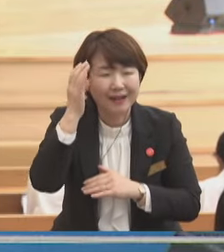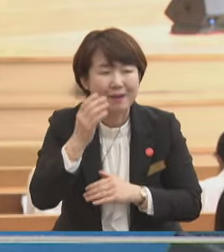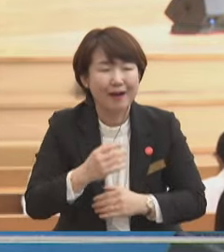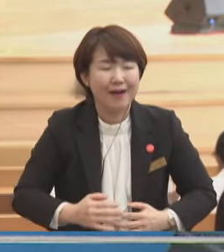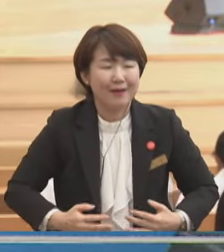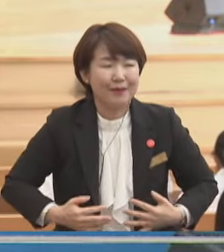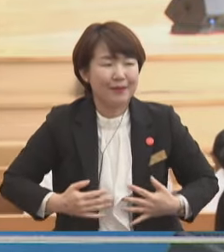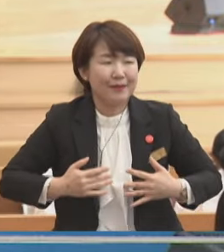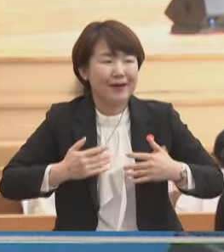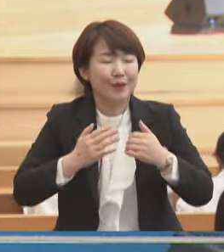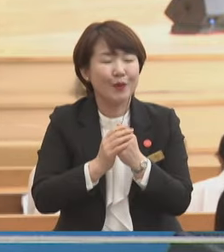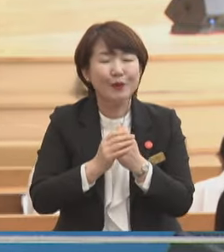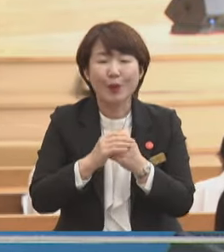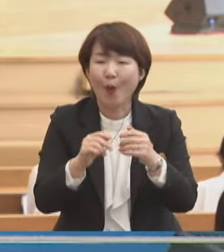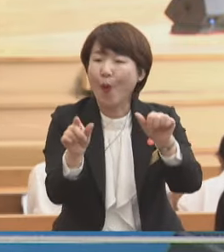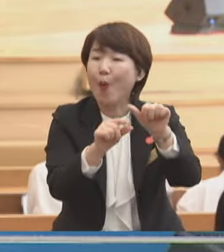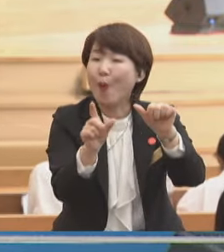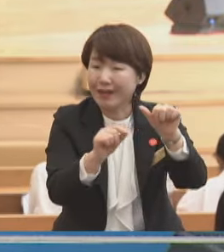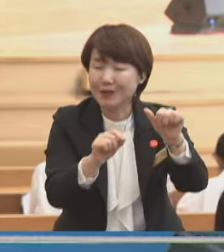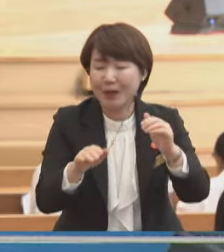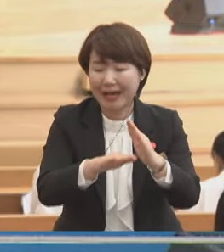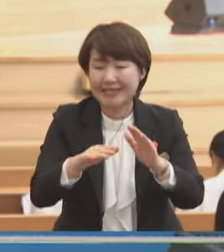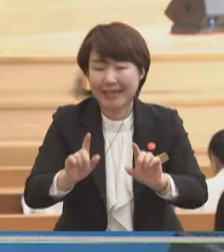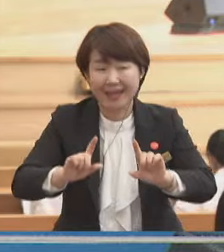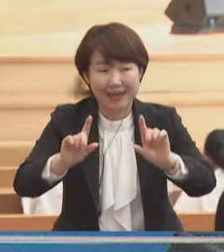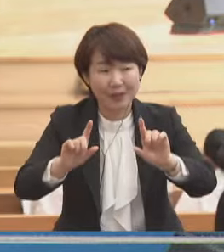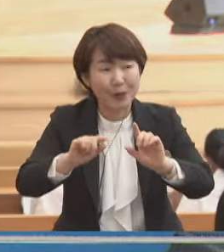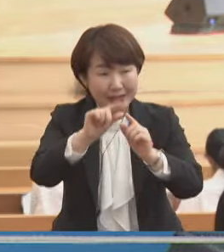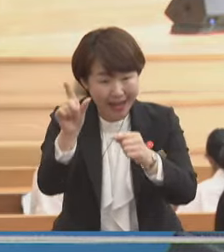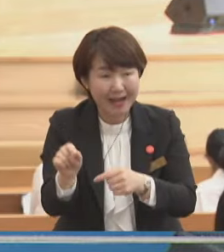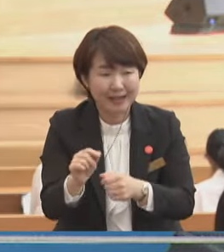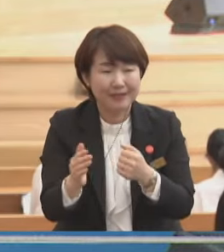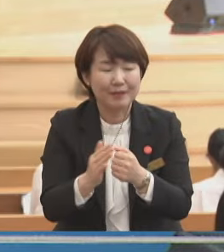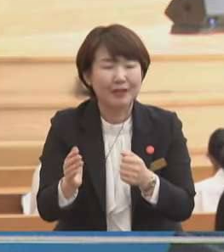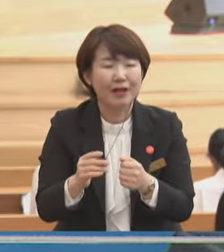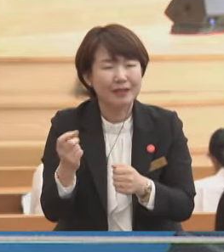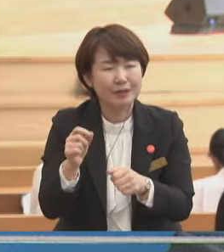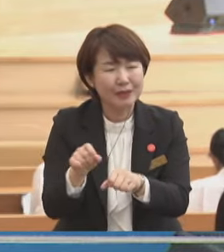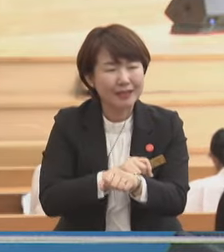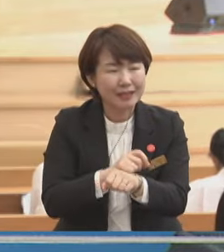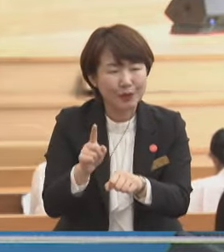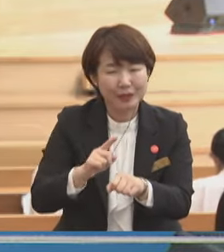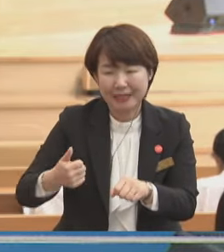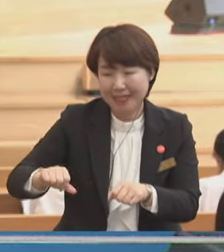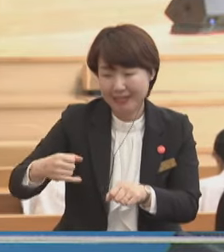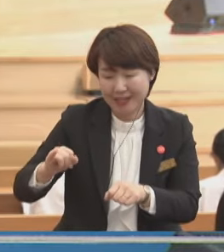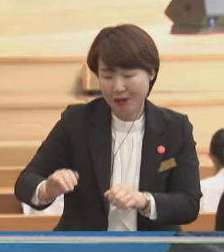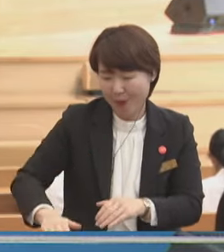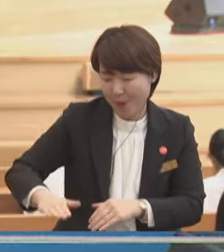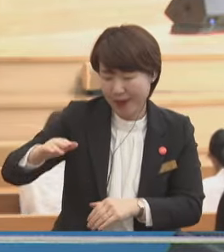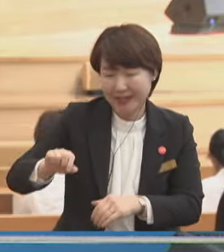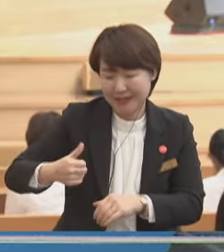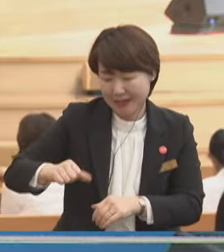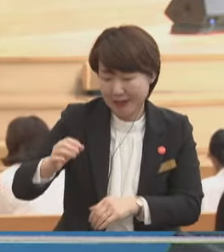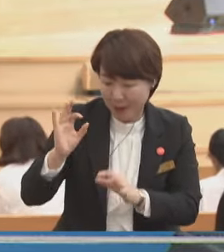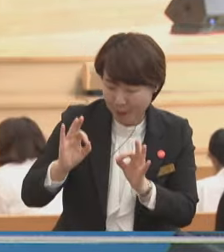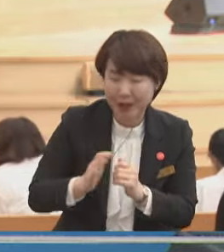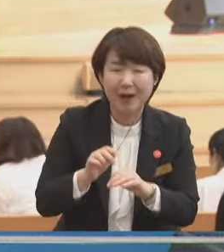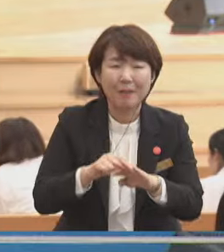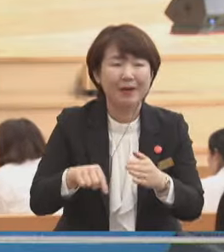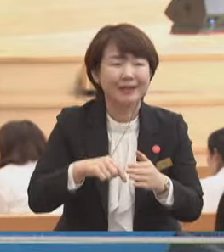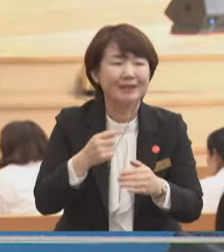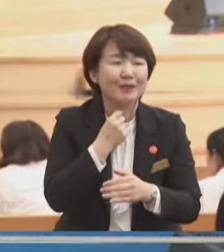그리고 다음 달에는 또 가정에 달리고 그러니까 특별히 자라나는 우리 아이들을 바라보면 마음속에서 소망이